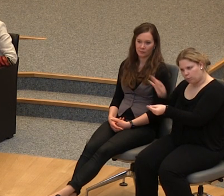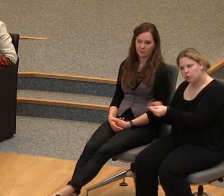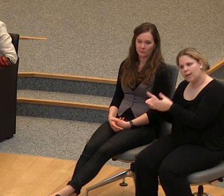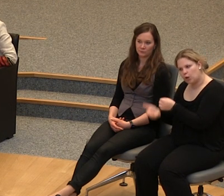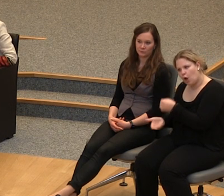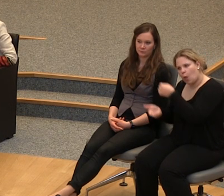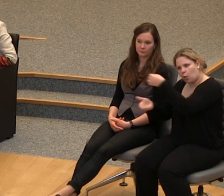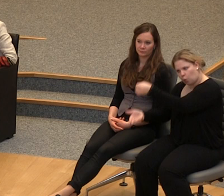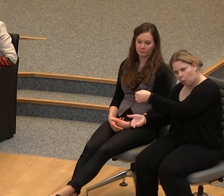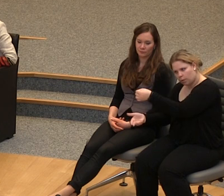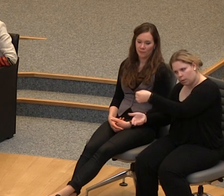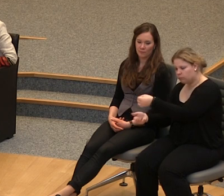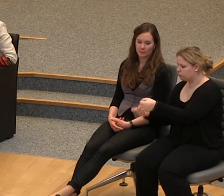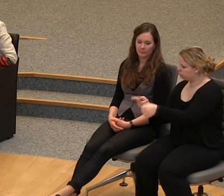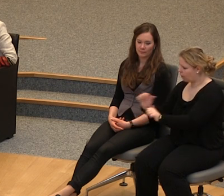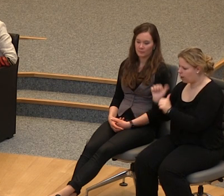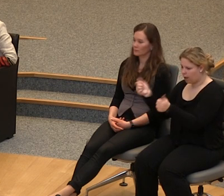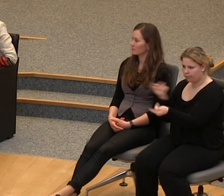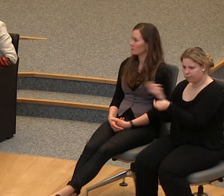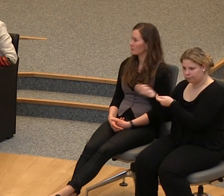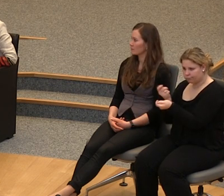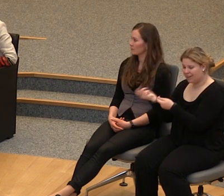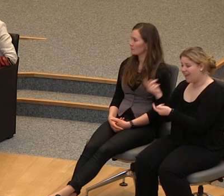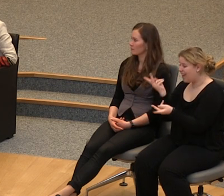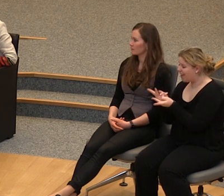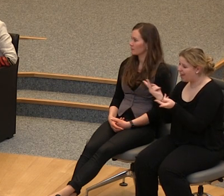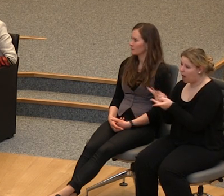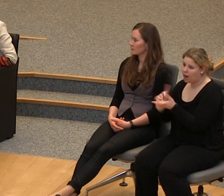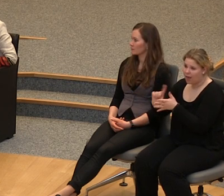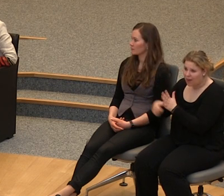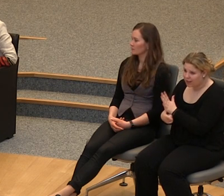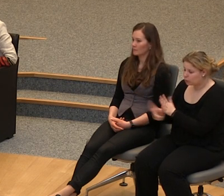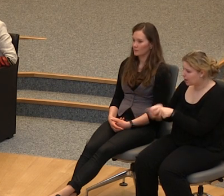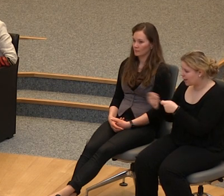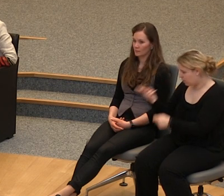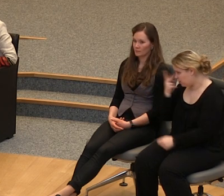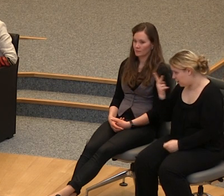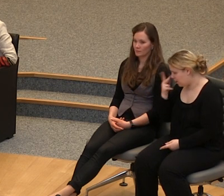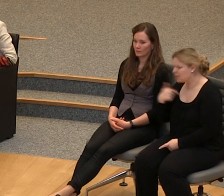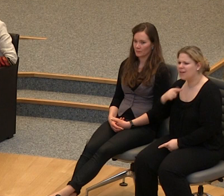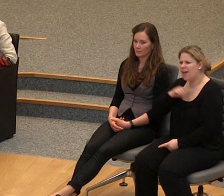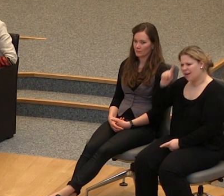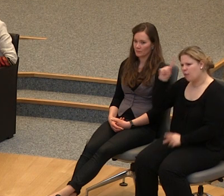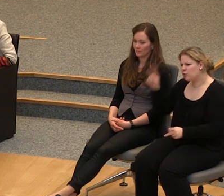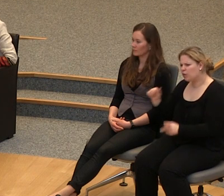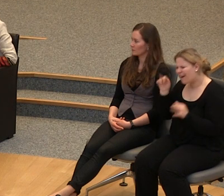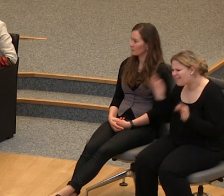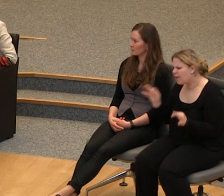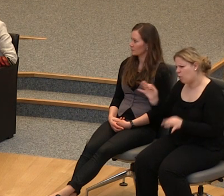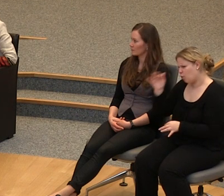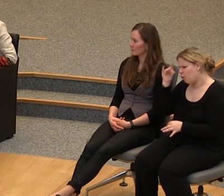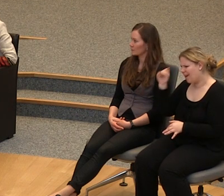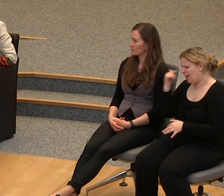er zum Leben braucht. Müssen wir noch eine Menge nachdenken, aber es wäre vielleicht